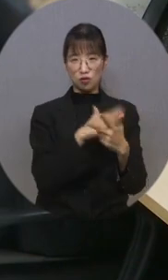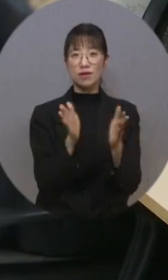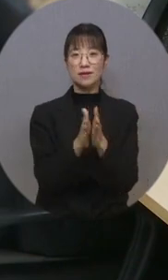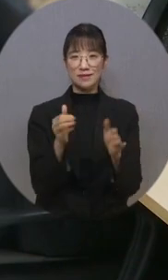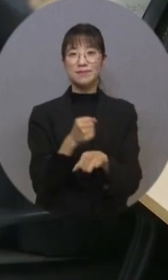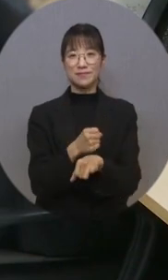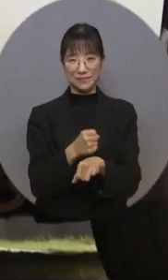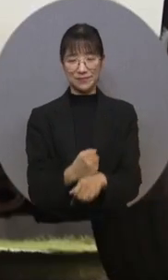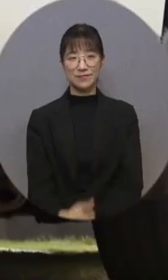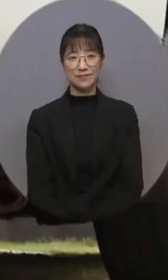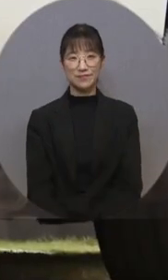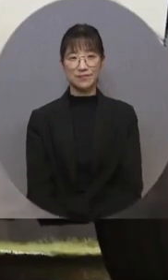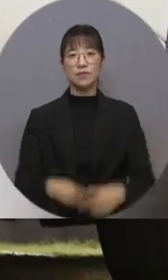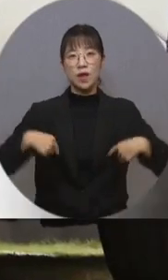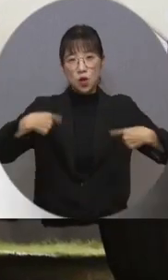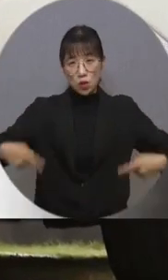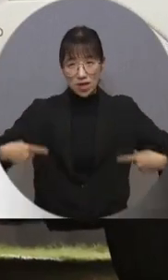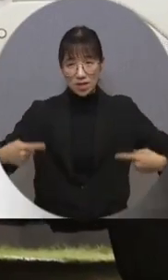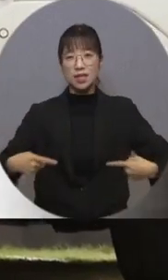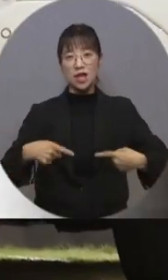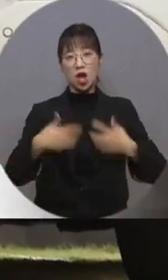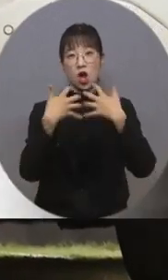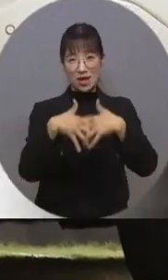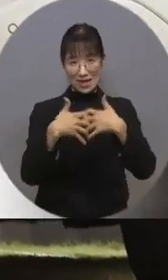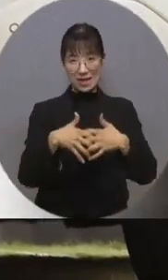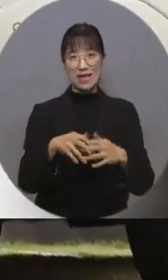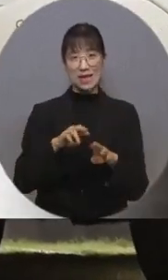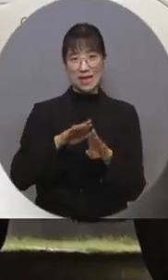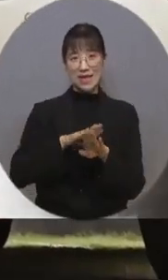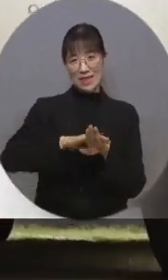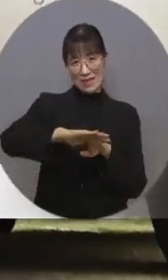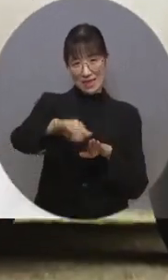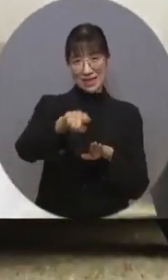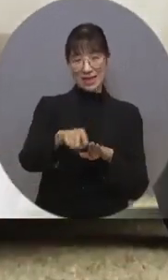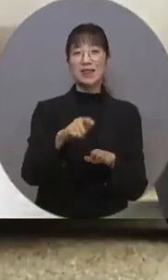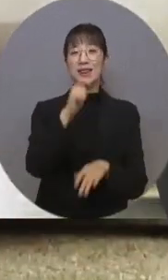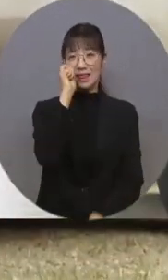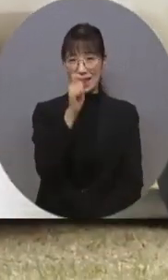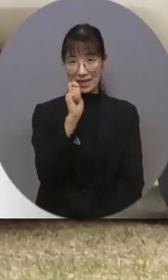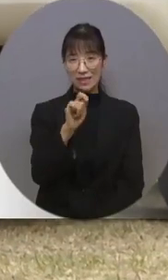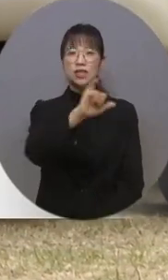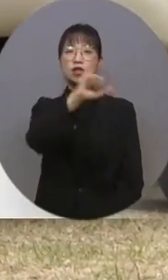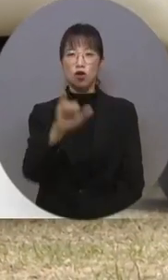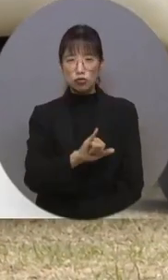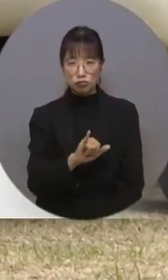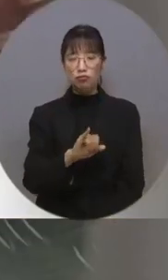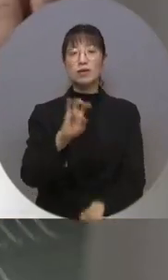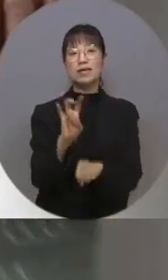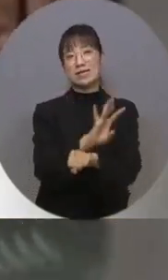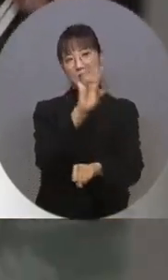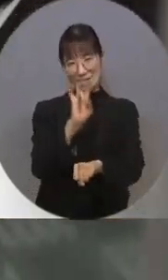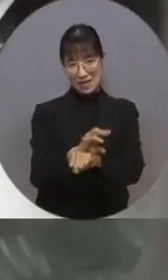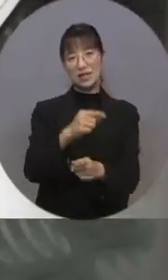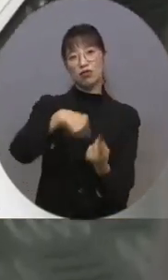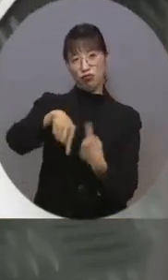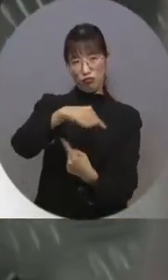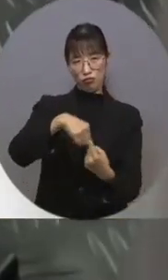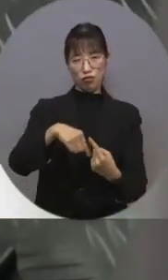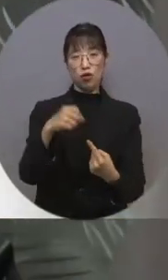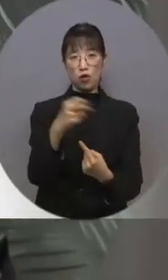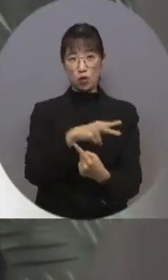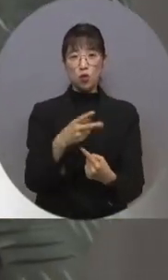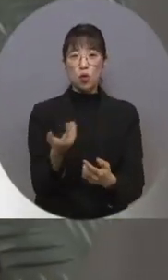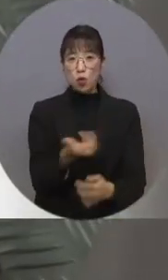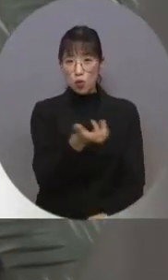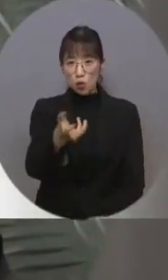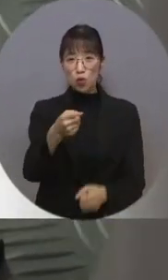밝혔습니다. 휠체어 탑승 장비를 갖춘 장애인 콜택시를 전국에서 24시간 운영하고 운행 범위를